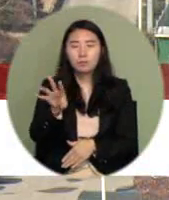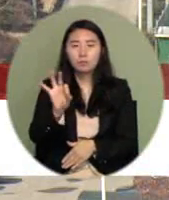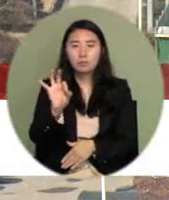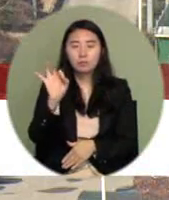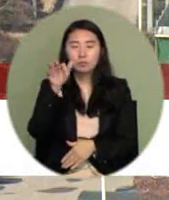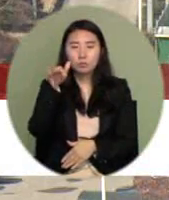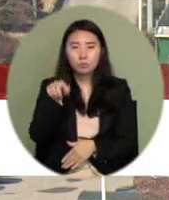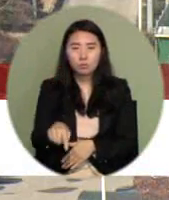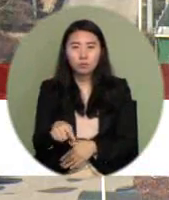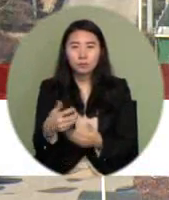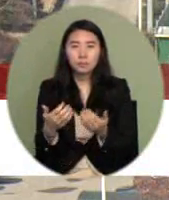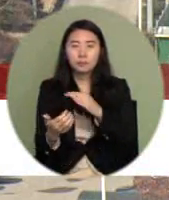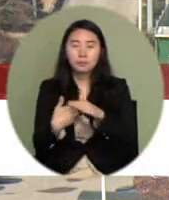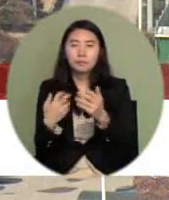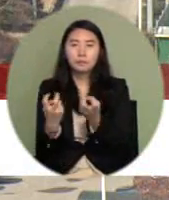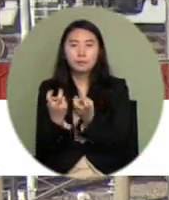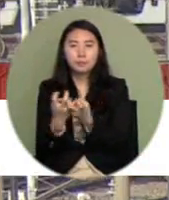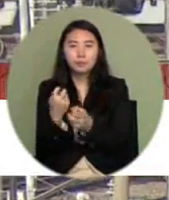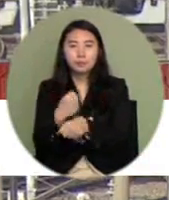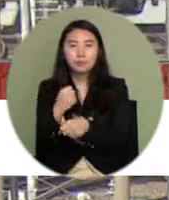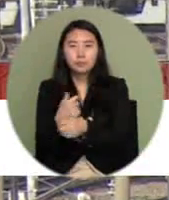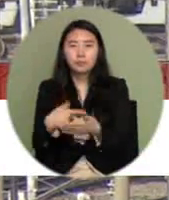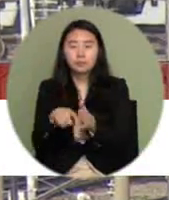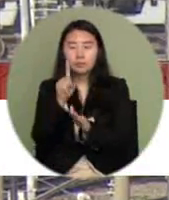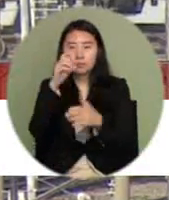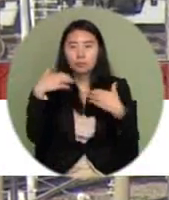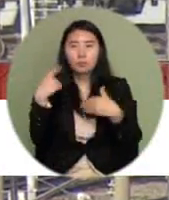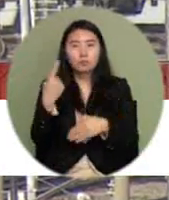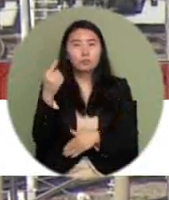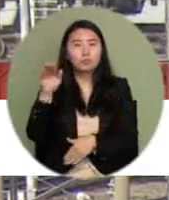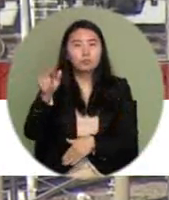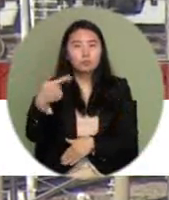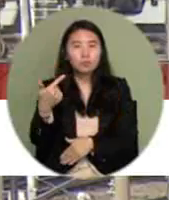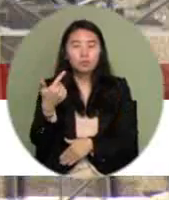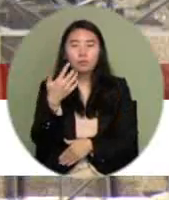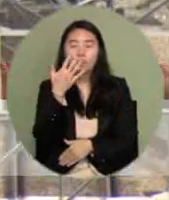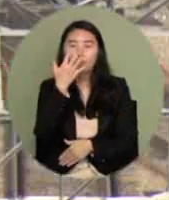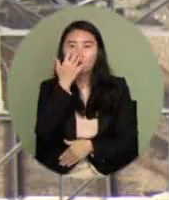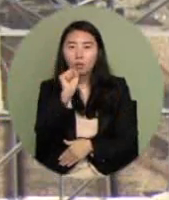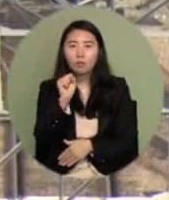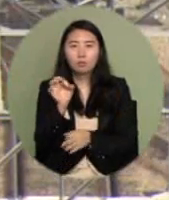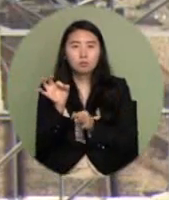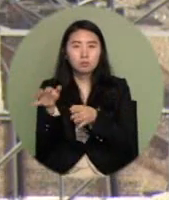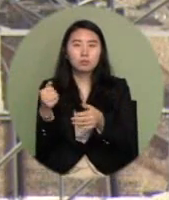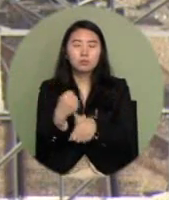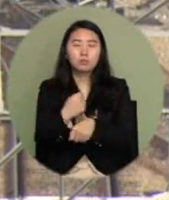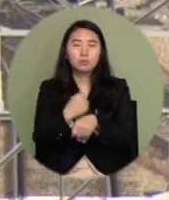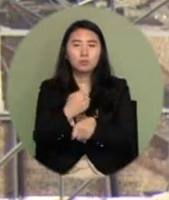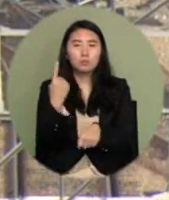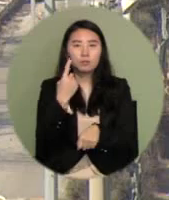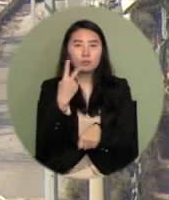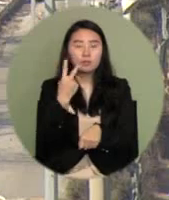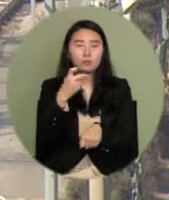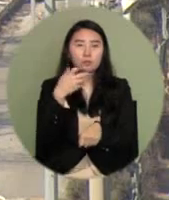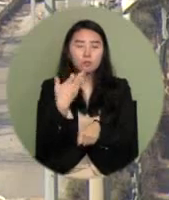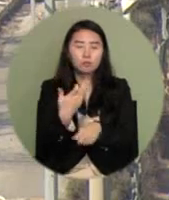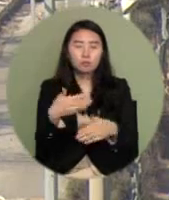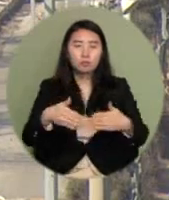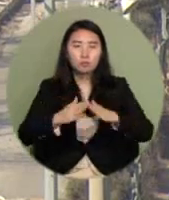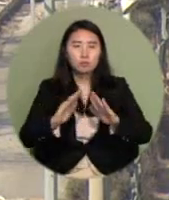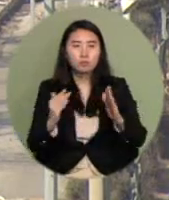진접지구에는 대체기지 조성을 위해 정부 예산 1,600억 원이 투입됩니다. 2019년 기지가